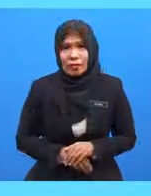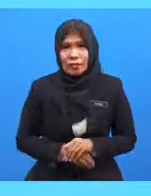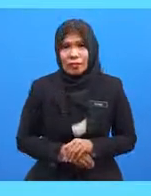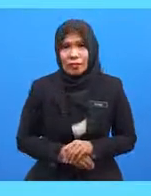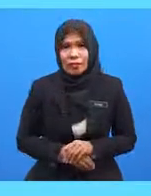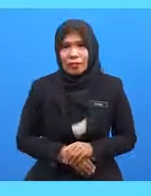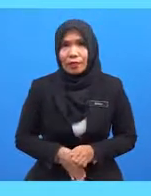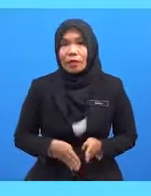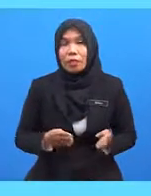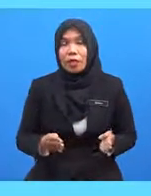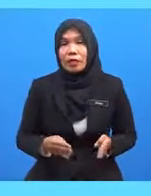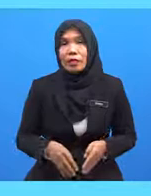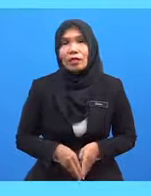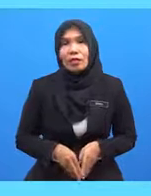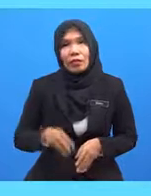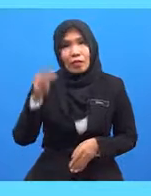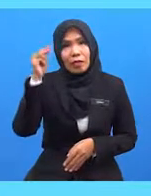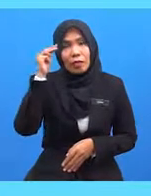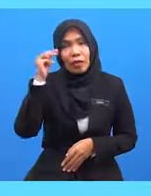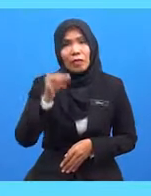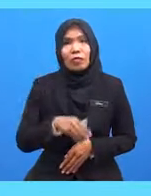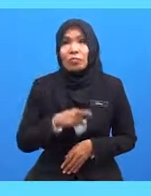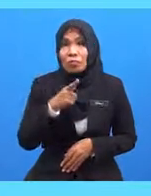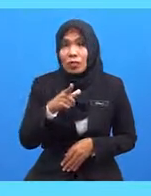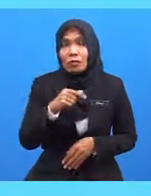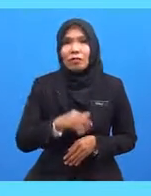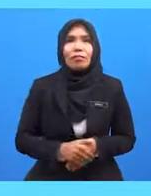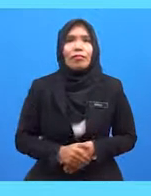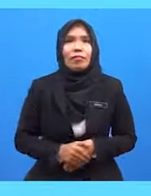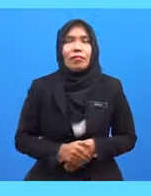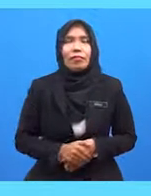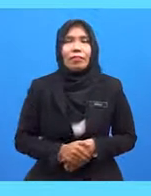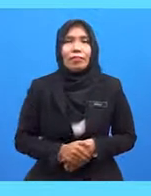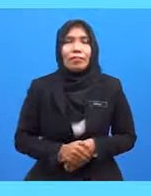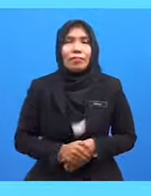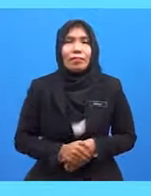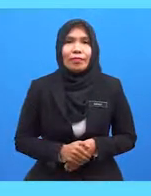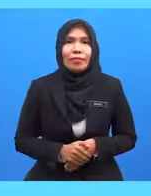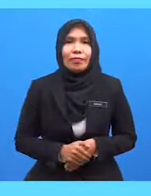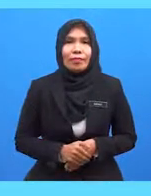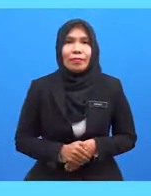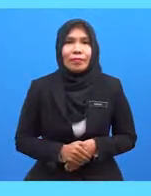Bahasa Melayu kuno, tulisan Aksara Kawi dan Jawi tua.